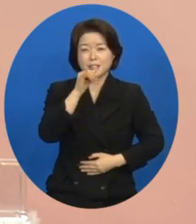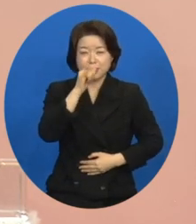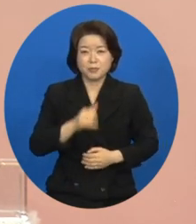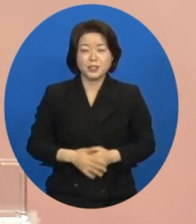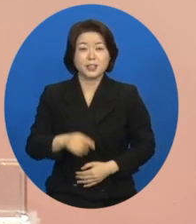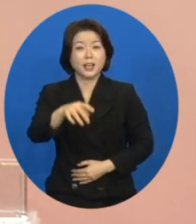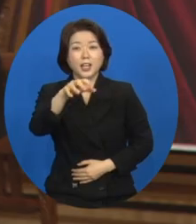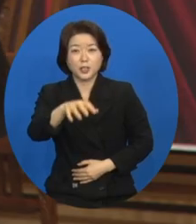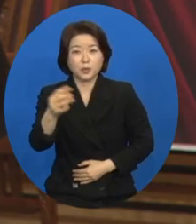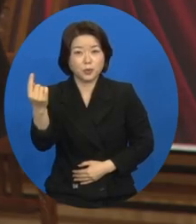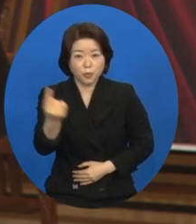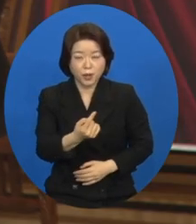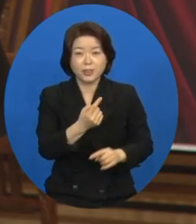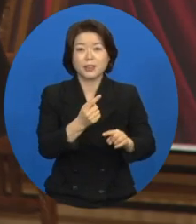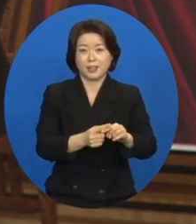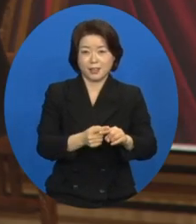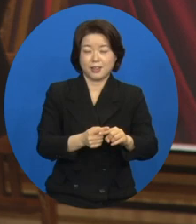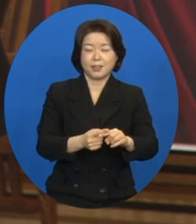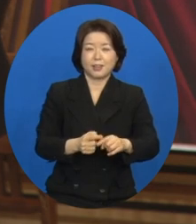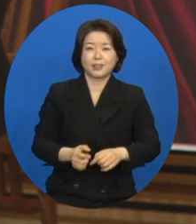이곳에 왔다가